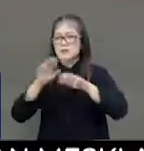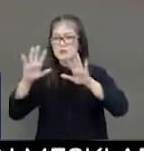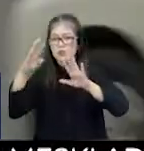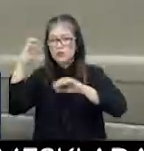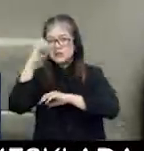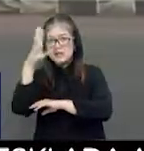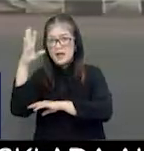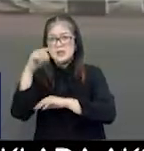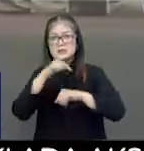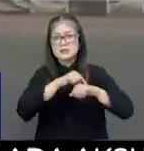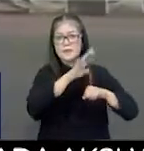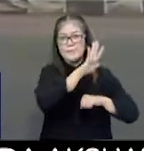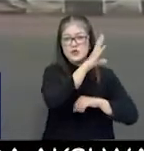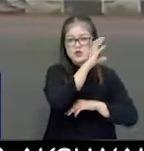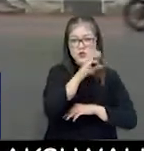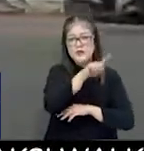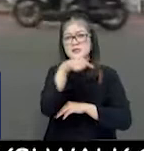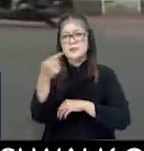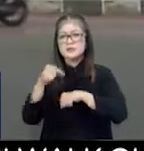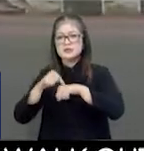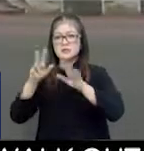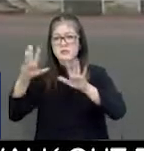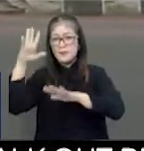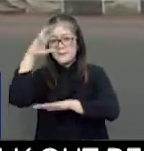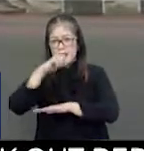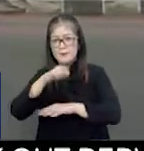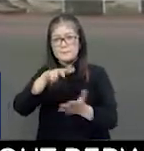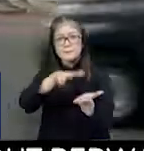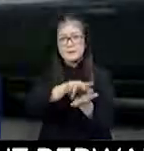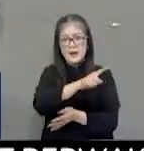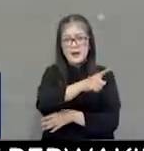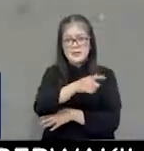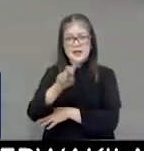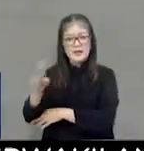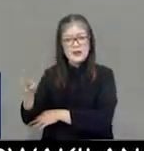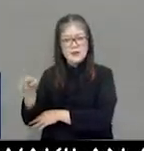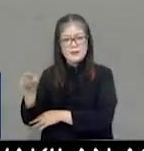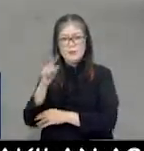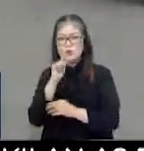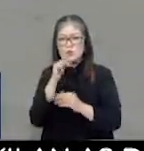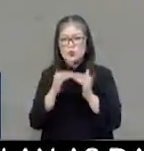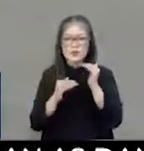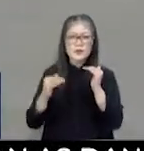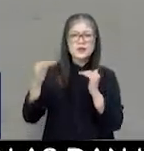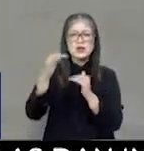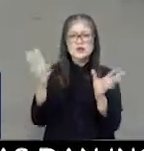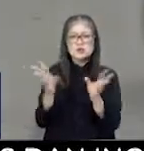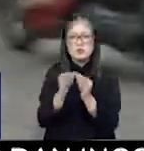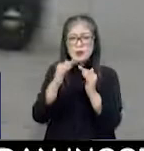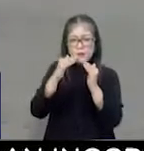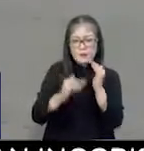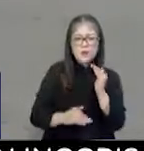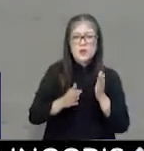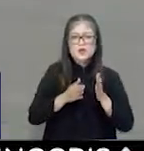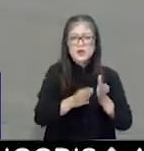dan pukul 16 hingga pukul 21 malam. Penerapan ganjil genap diberlakukan seiring dengan meningkatnya volume kendaraan di jalan utama ibu